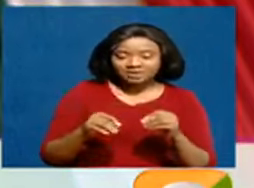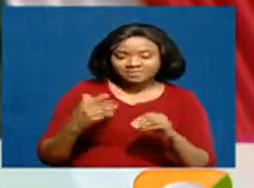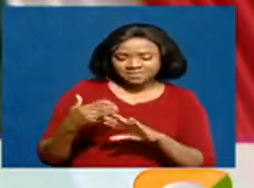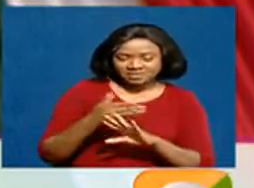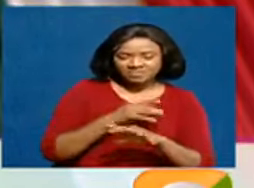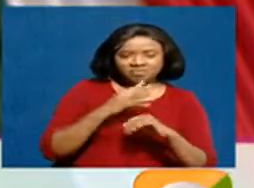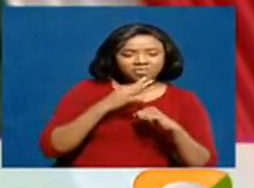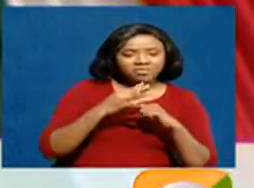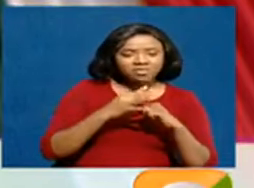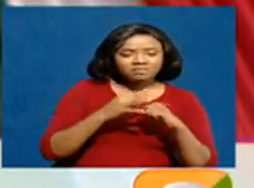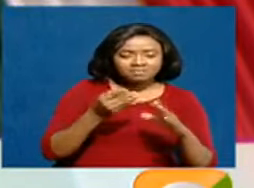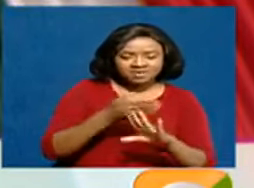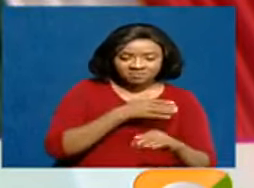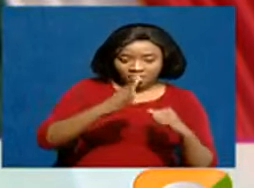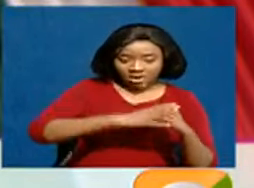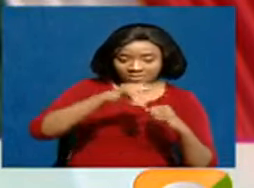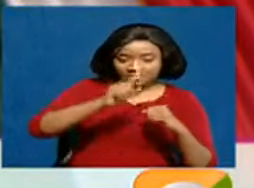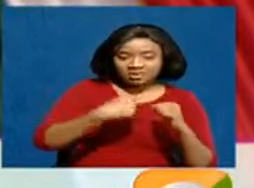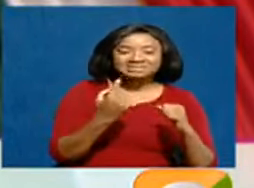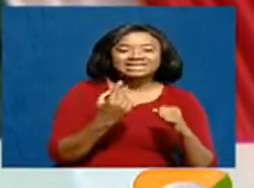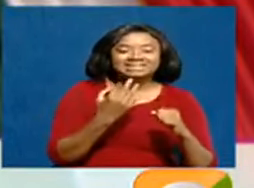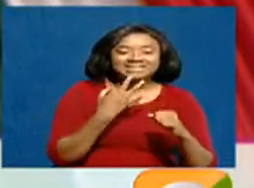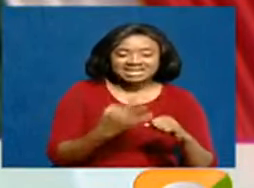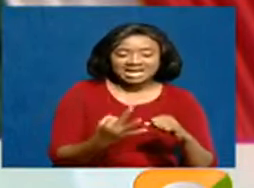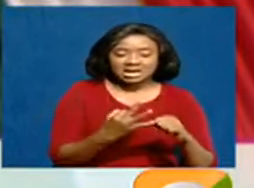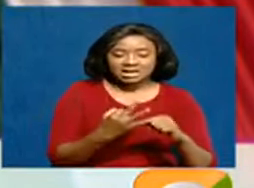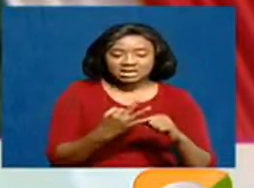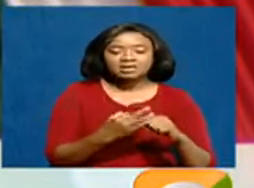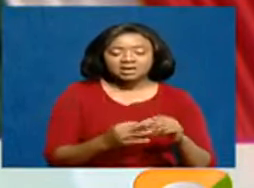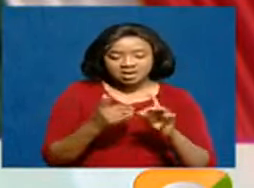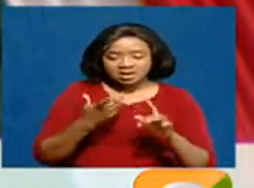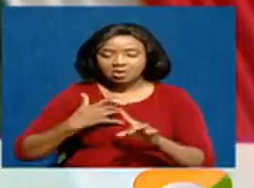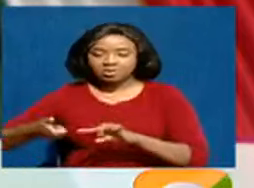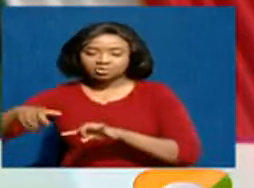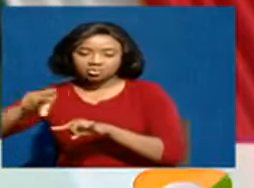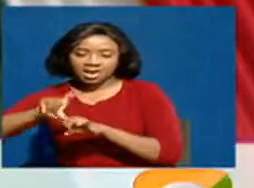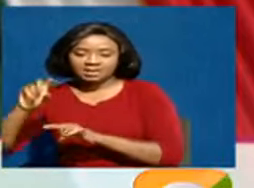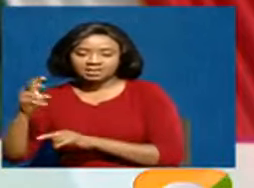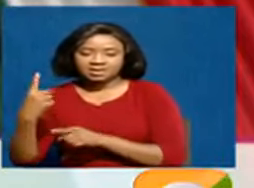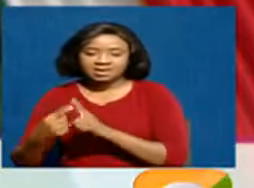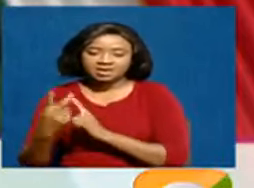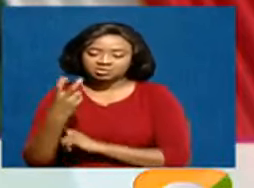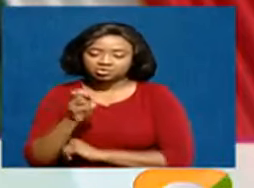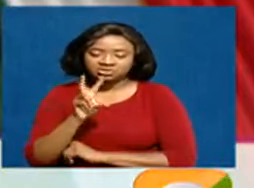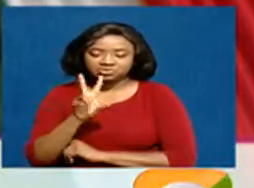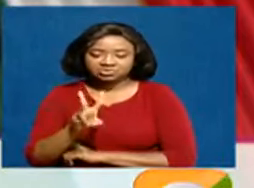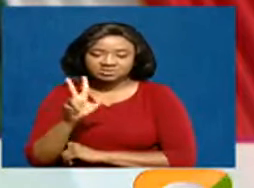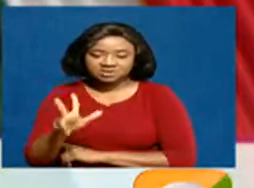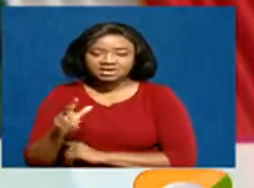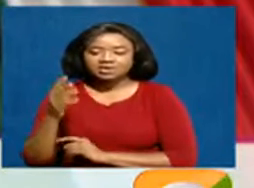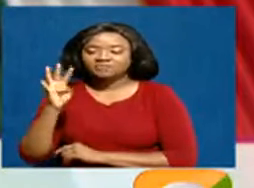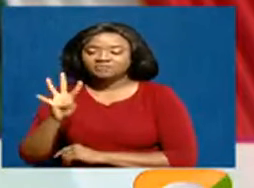9,300 acres in 2022 to 41,000 acres in 2023,